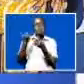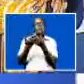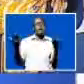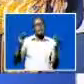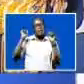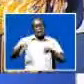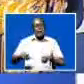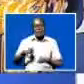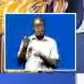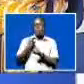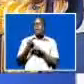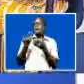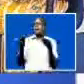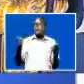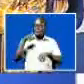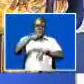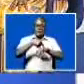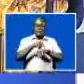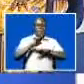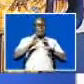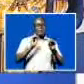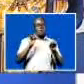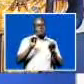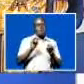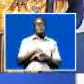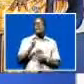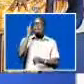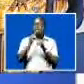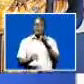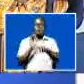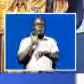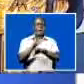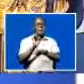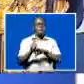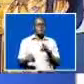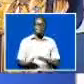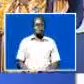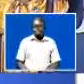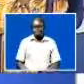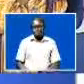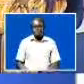Utaifanya. Ehe. Haya. Muda hauko nasi bikazi, tupe kibwagizo.